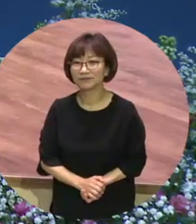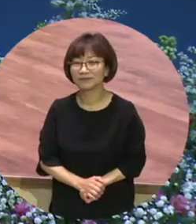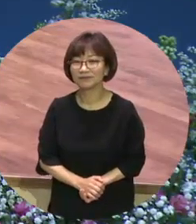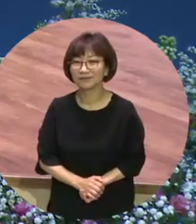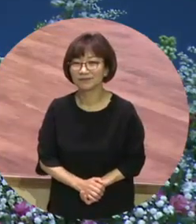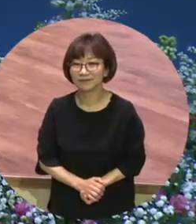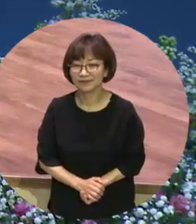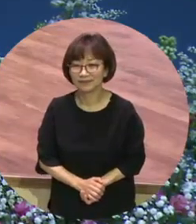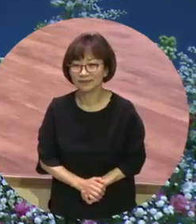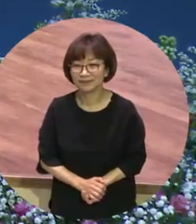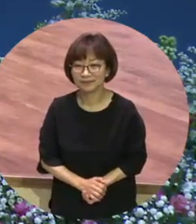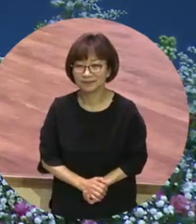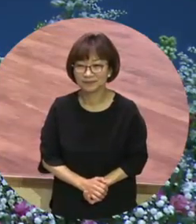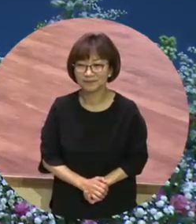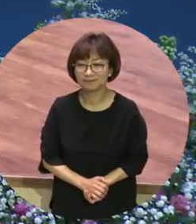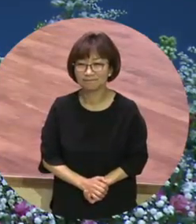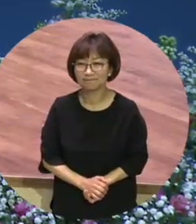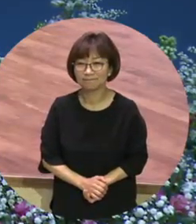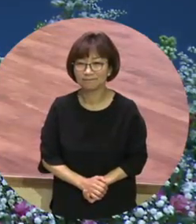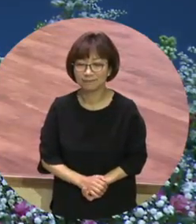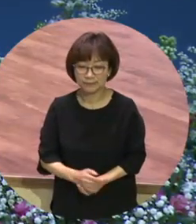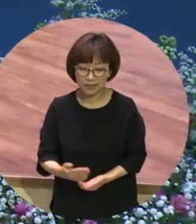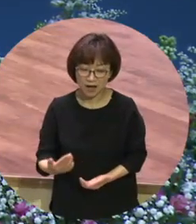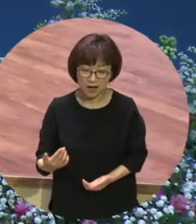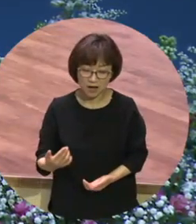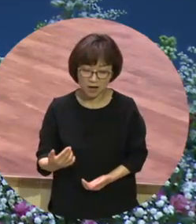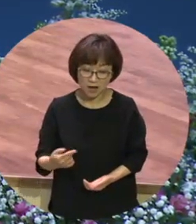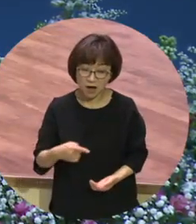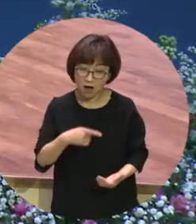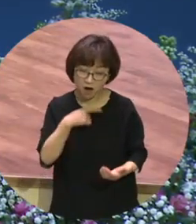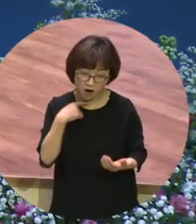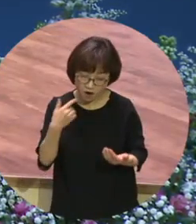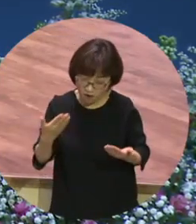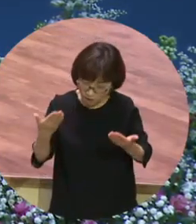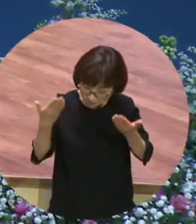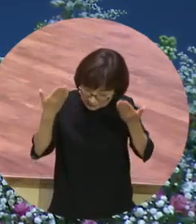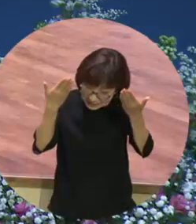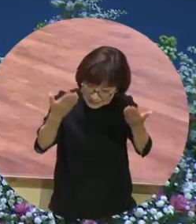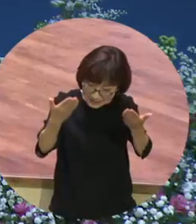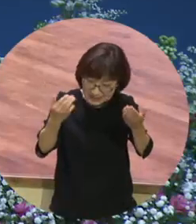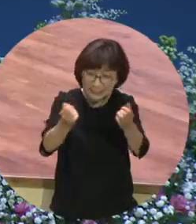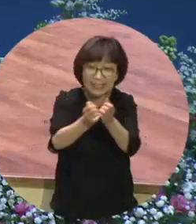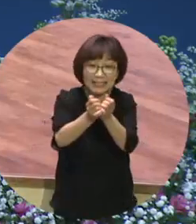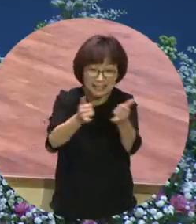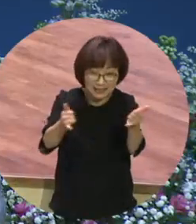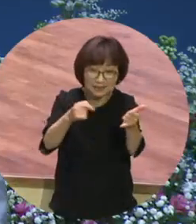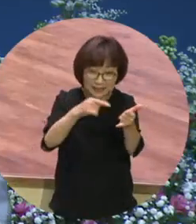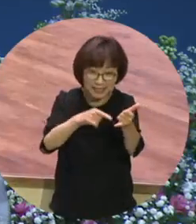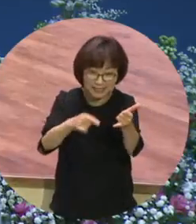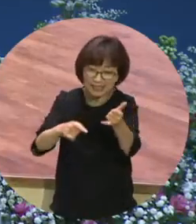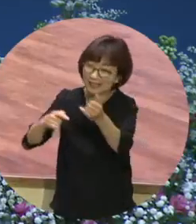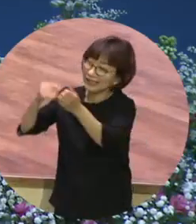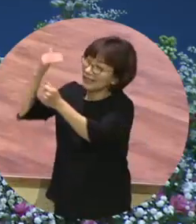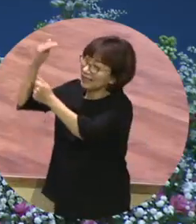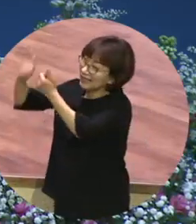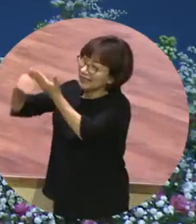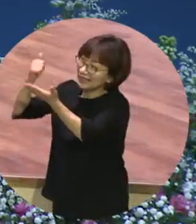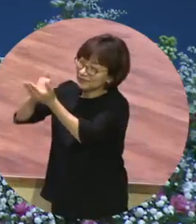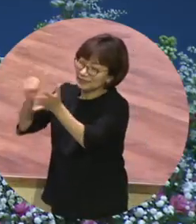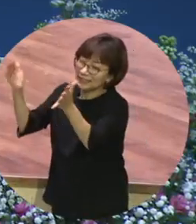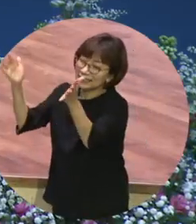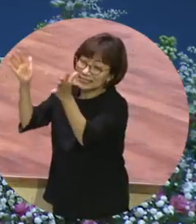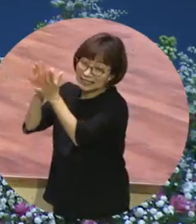앞으로 헌신의 자리로 나아간 자들에게 하나님께서 친히 역사하셔서